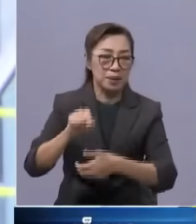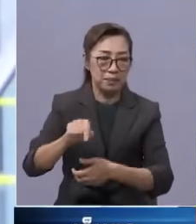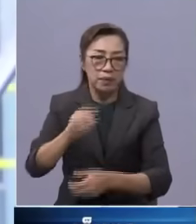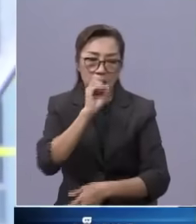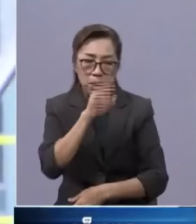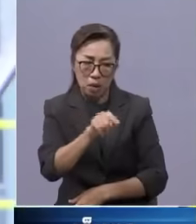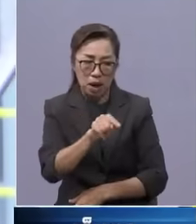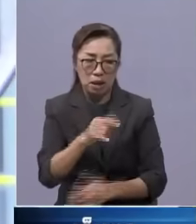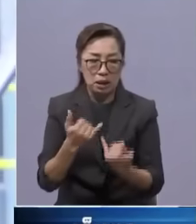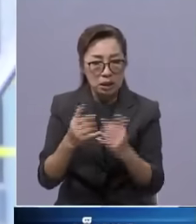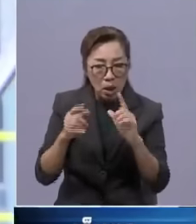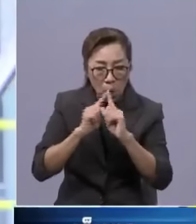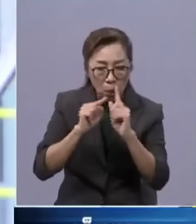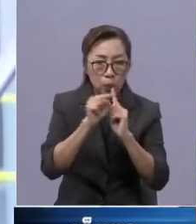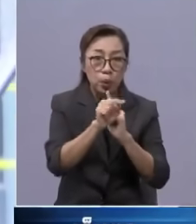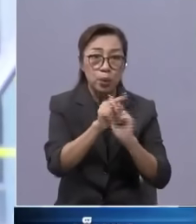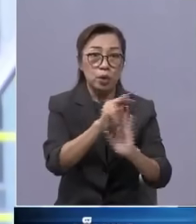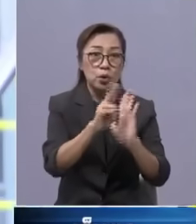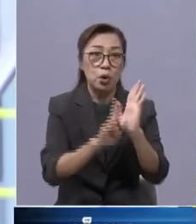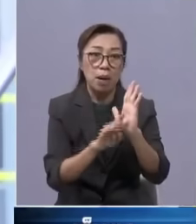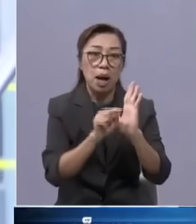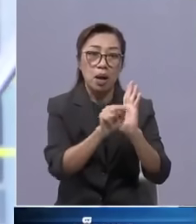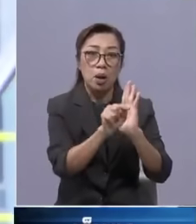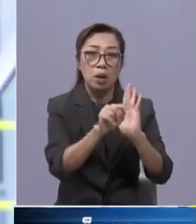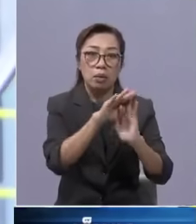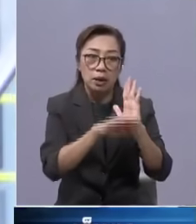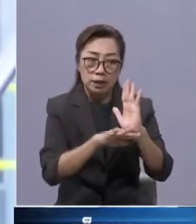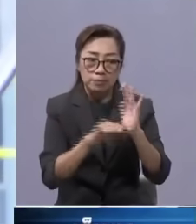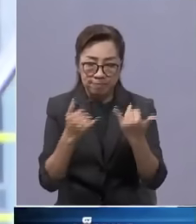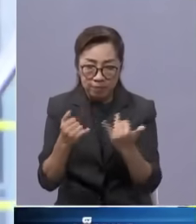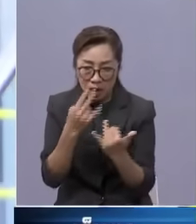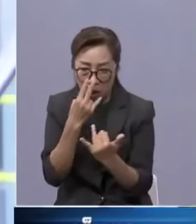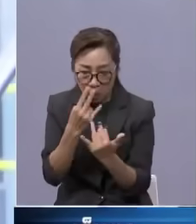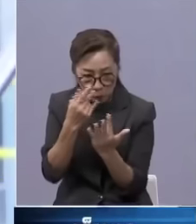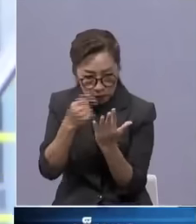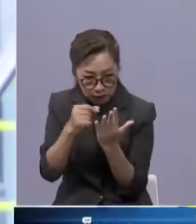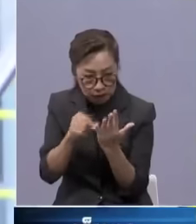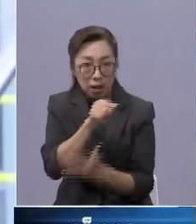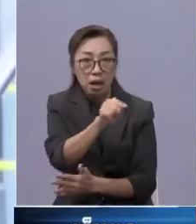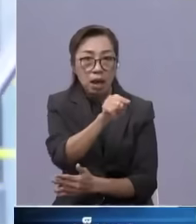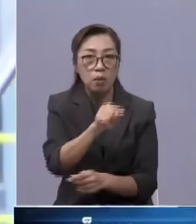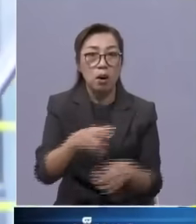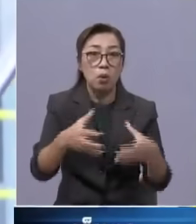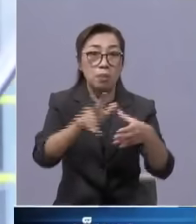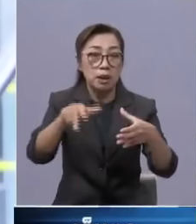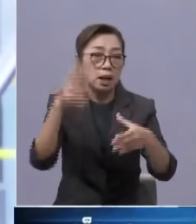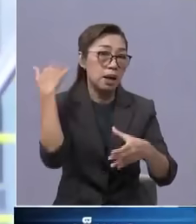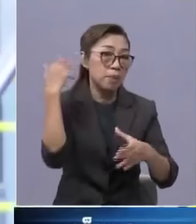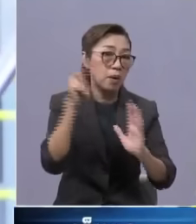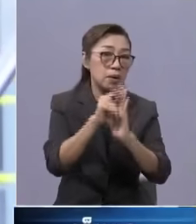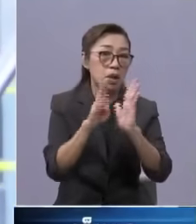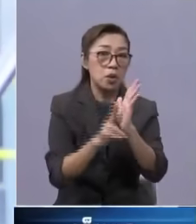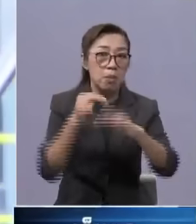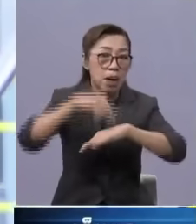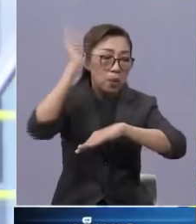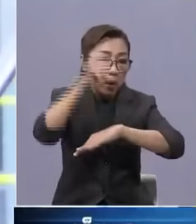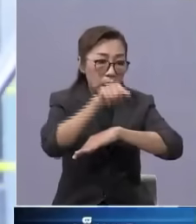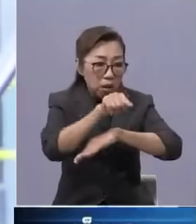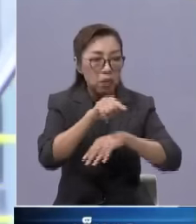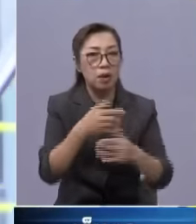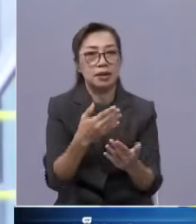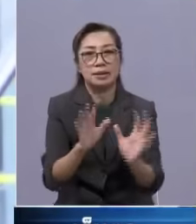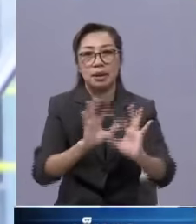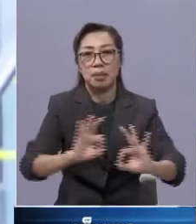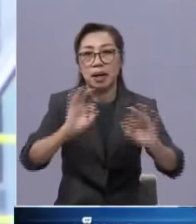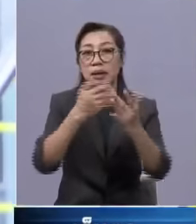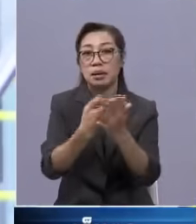6เพื่อวางกรอบการอภิปรายนโยบายเริ่ม checklistกันแล้วจากนโยบายหาเสียงของทางเพื่อไทยโดยเฉพาะแจกเงินดิจิทัล